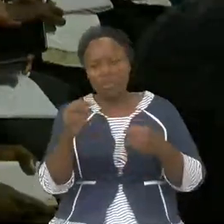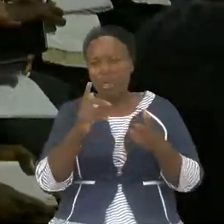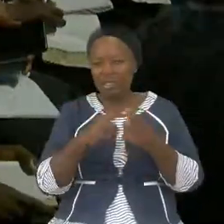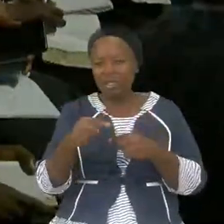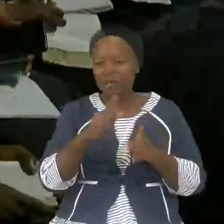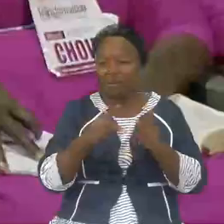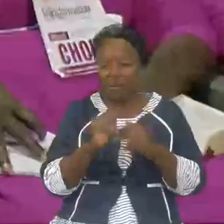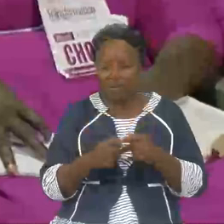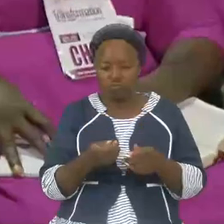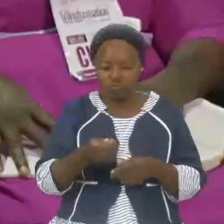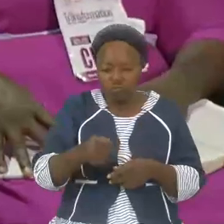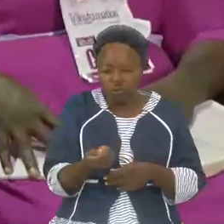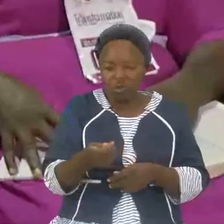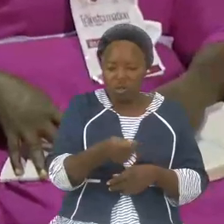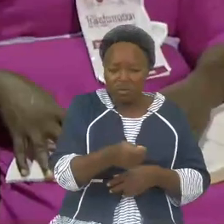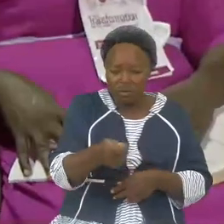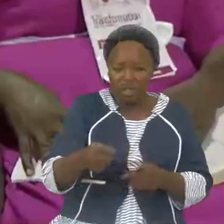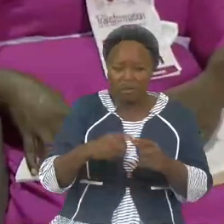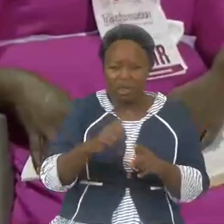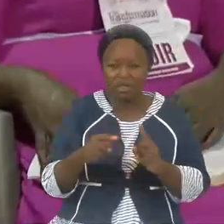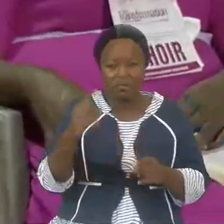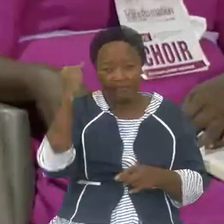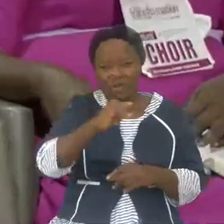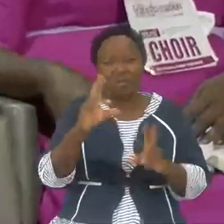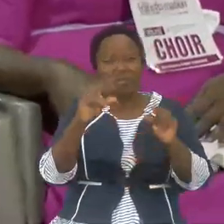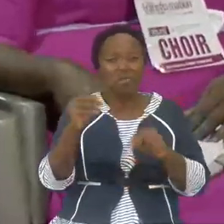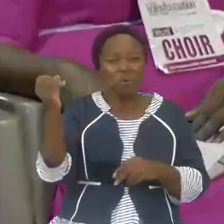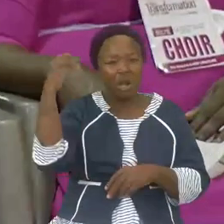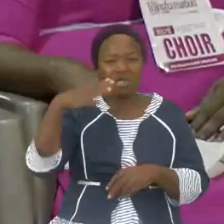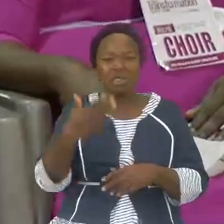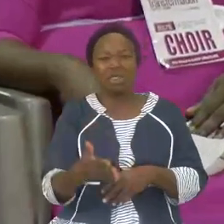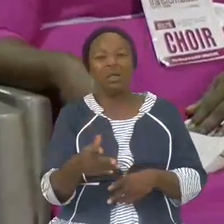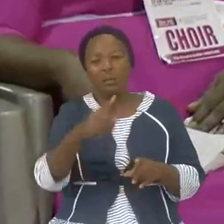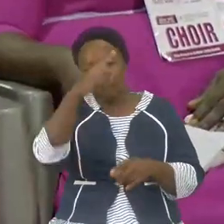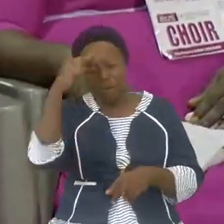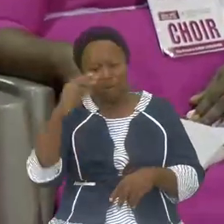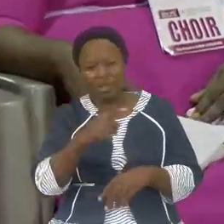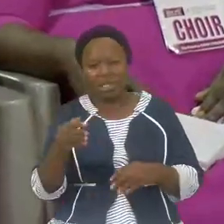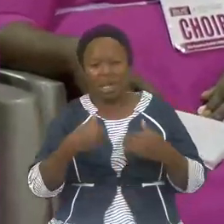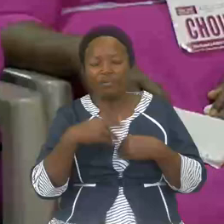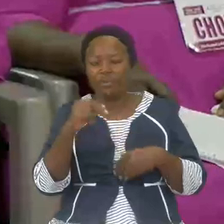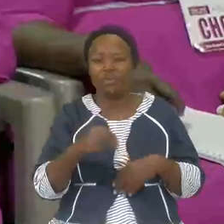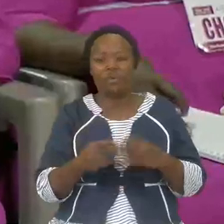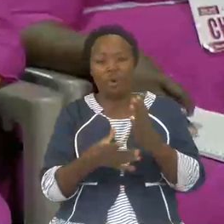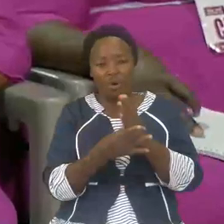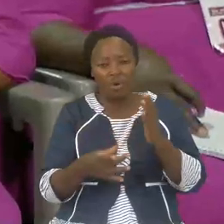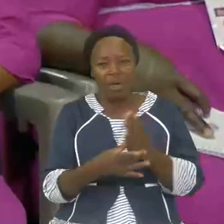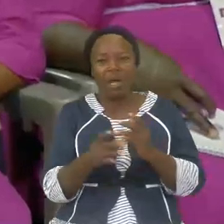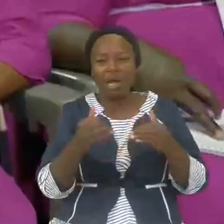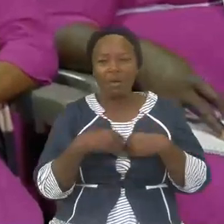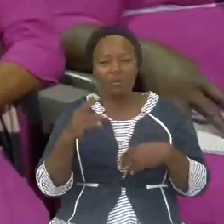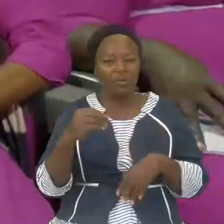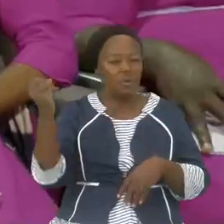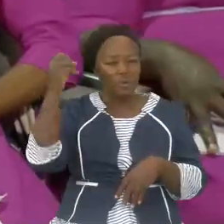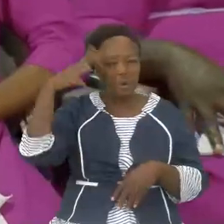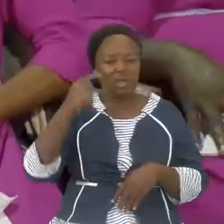Et ils ont allumé, les sages ont allumé leur lampe. Et ils n'ont pas d'huile, l'amour de Dieu